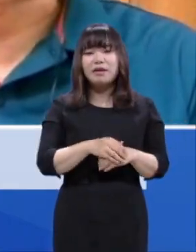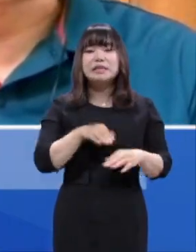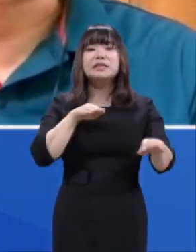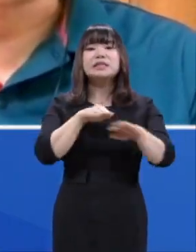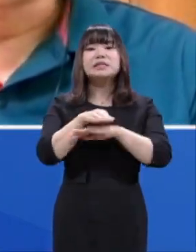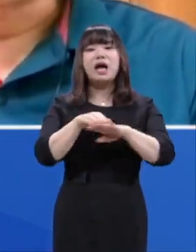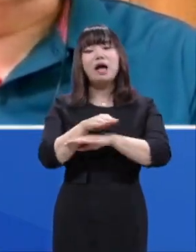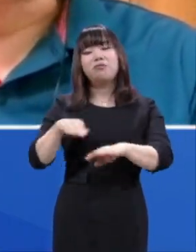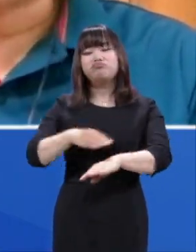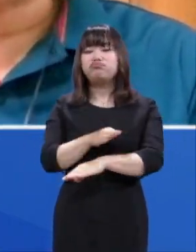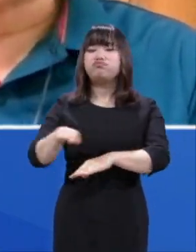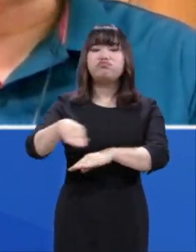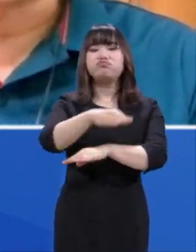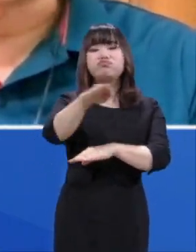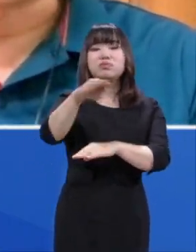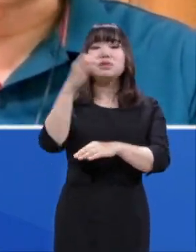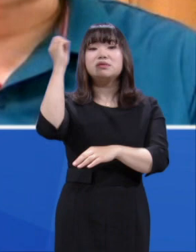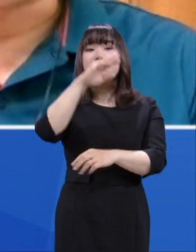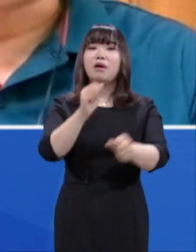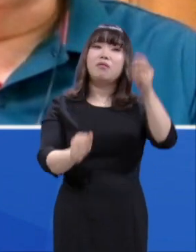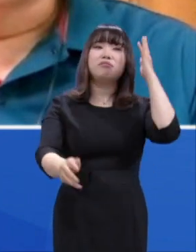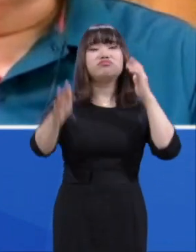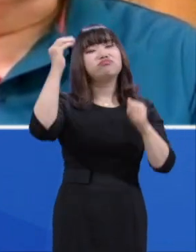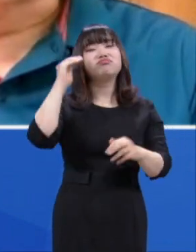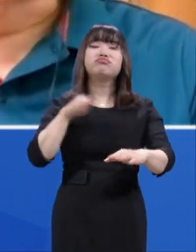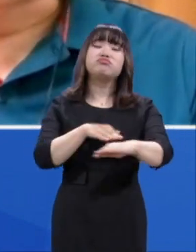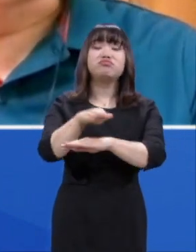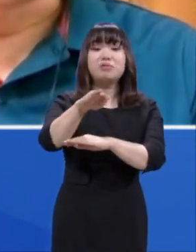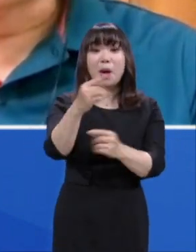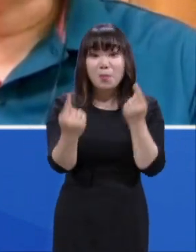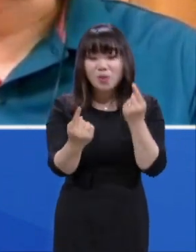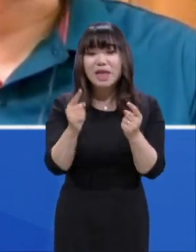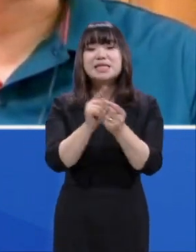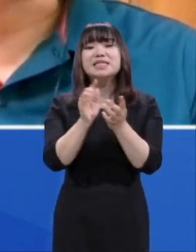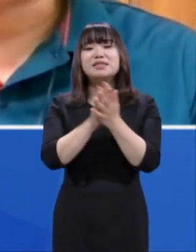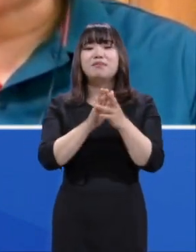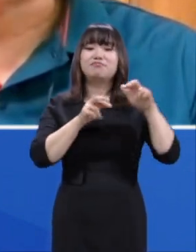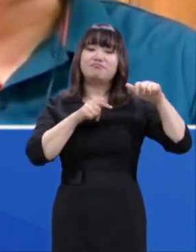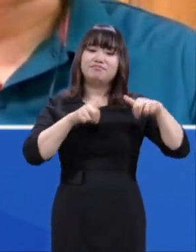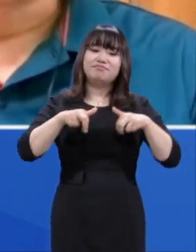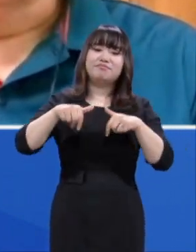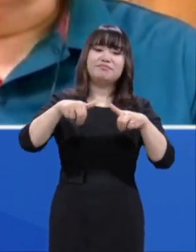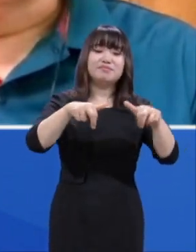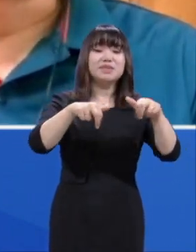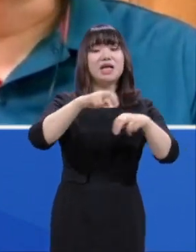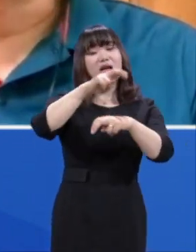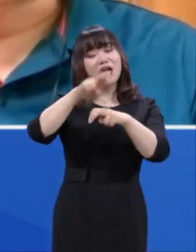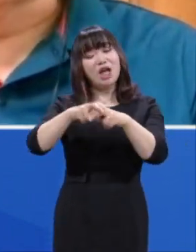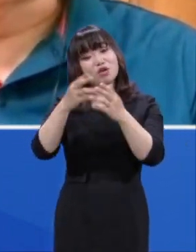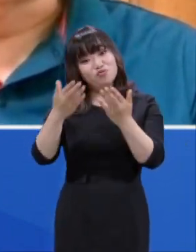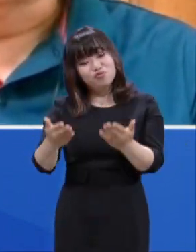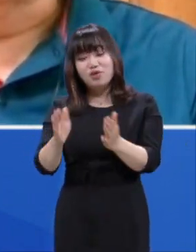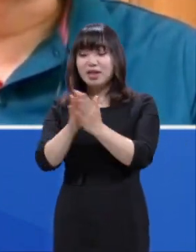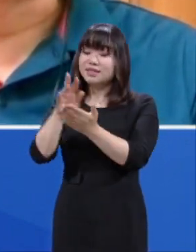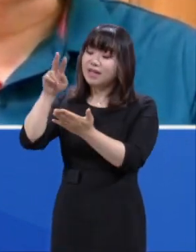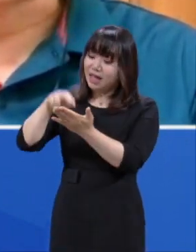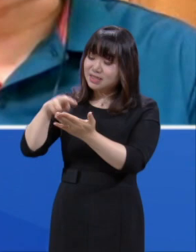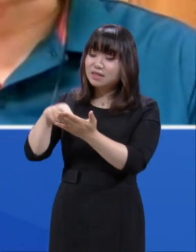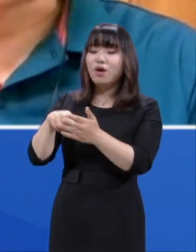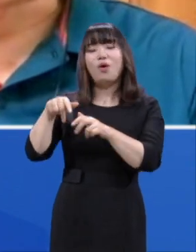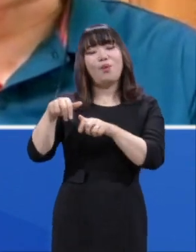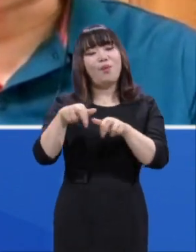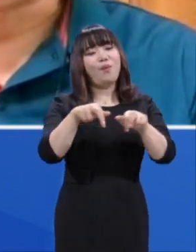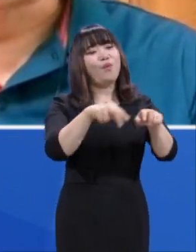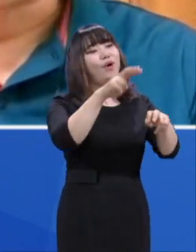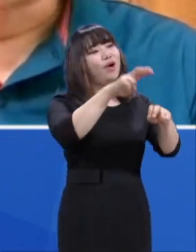타고 이동을 하면서 스치듯이 보는 것보다도 걸으면서 걷다가 쉬면서 느낄 수 있는 그런 것들이